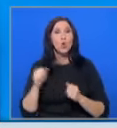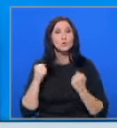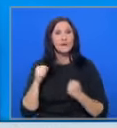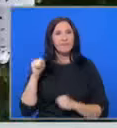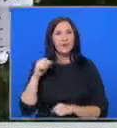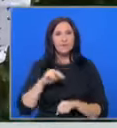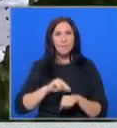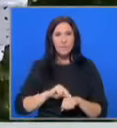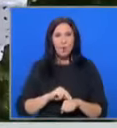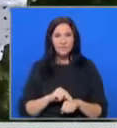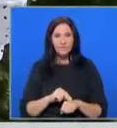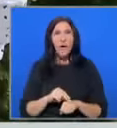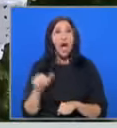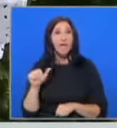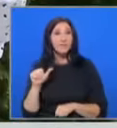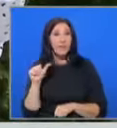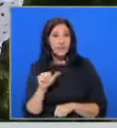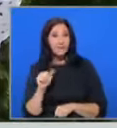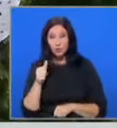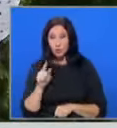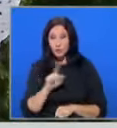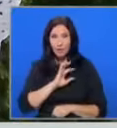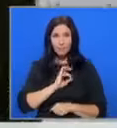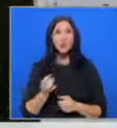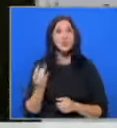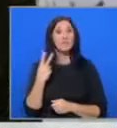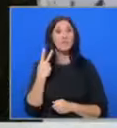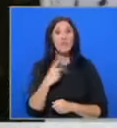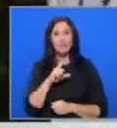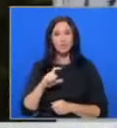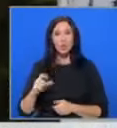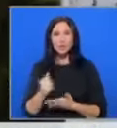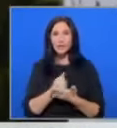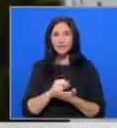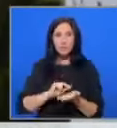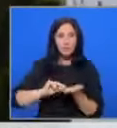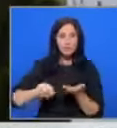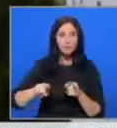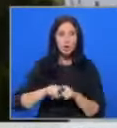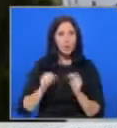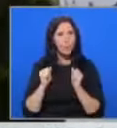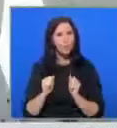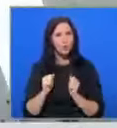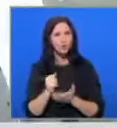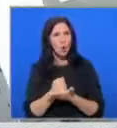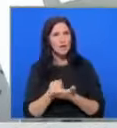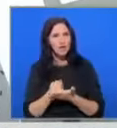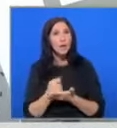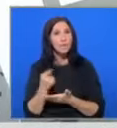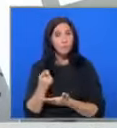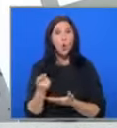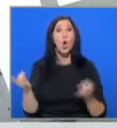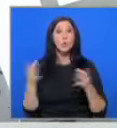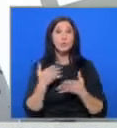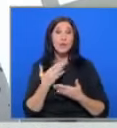Пловдив. Айван Андреев утре трябва да получи нови две дози от лекарството, предписано му като поддържаща терапия. Той обаче